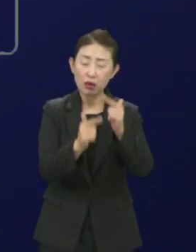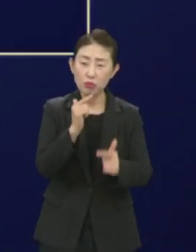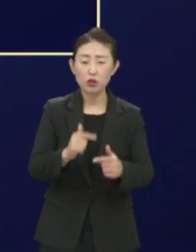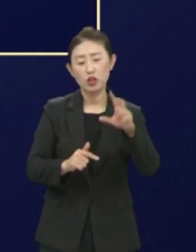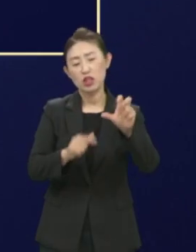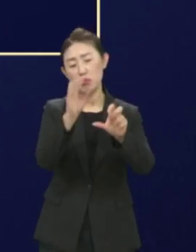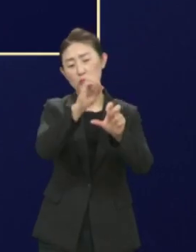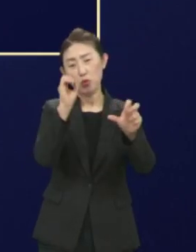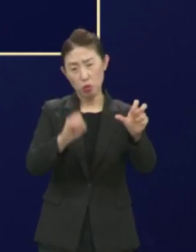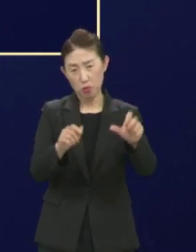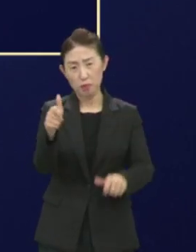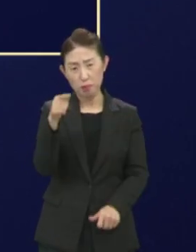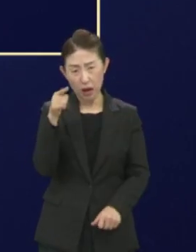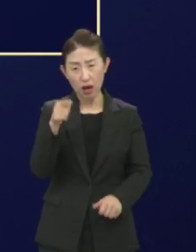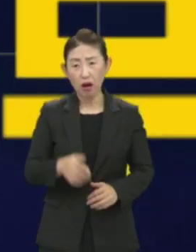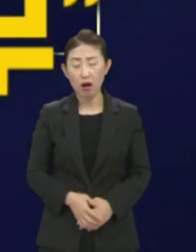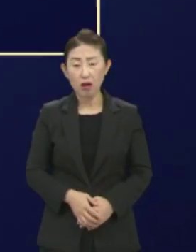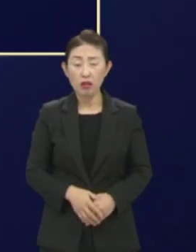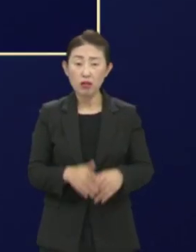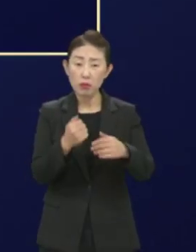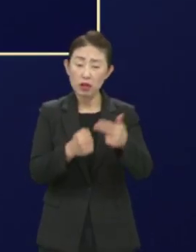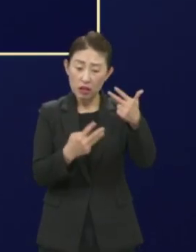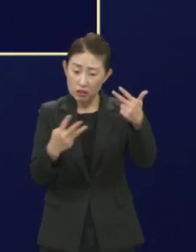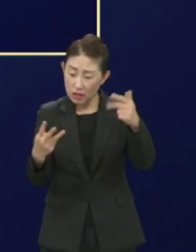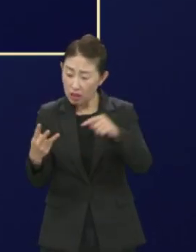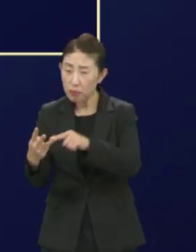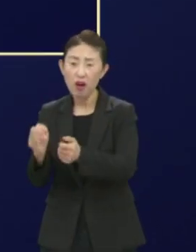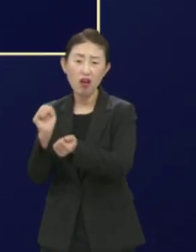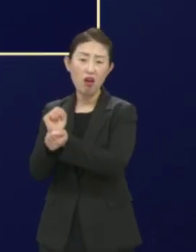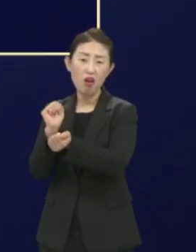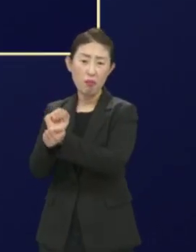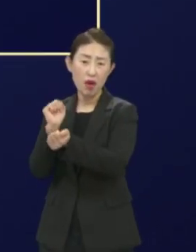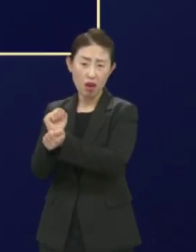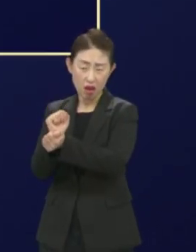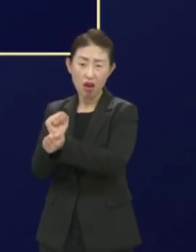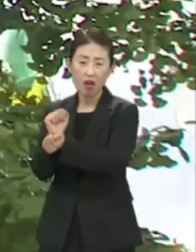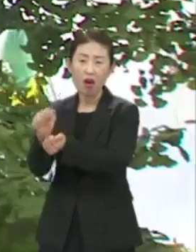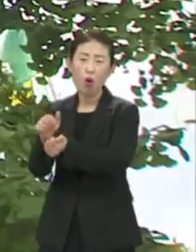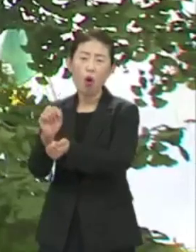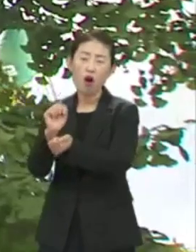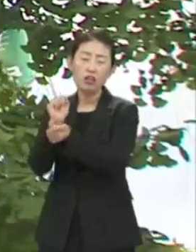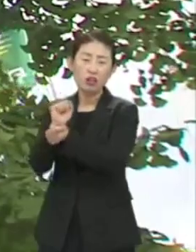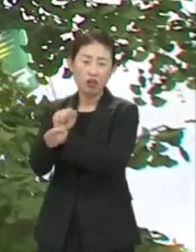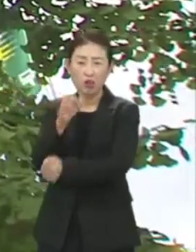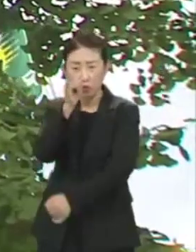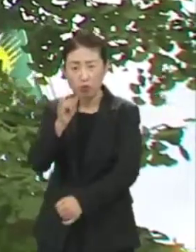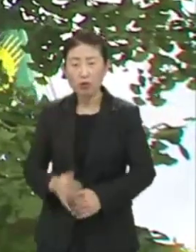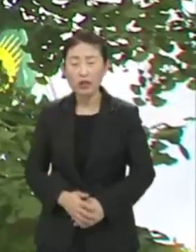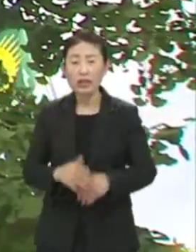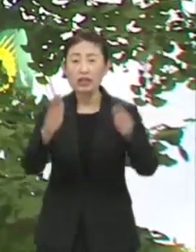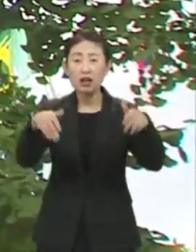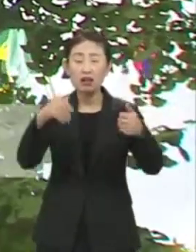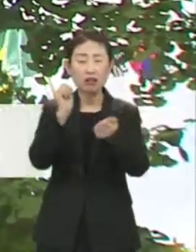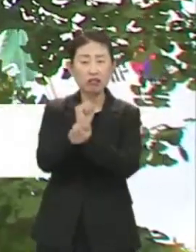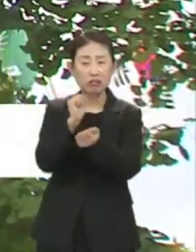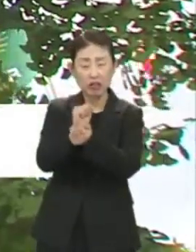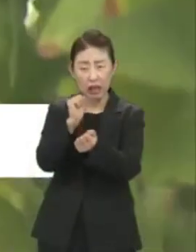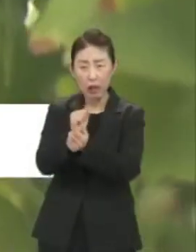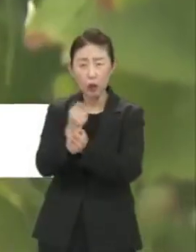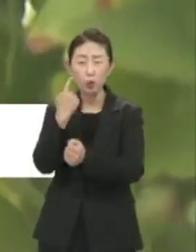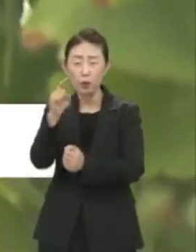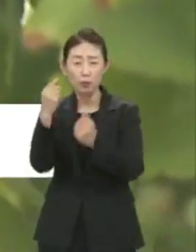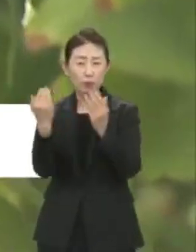25%로 가장 많은데 10그루 중 3그루는 열매가 열리는 암나무입니다. 가을철 은행 열매가 완전히 익기